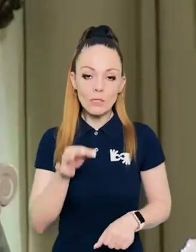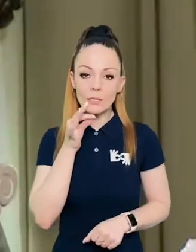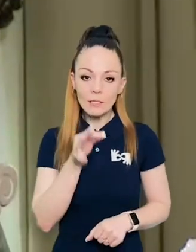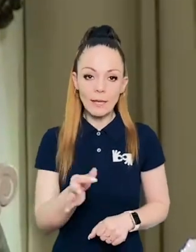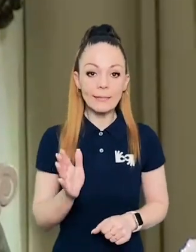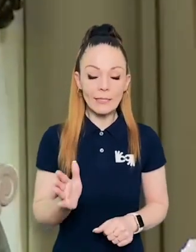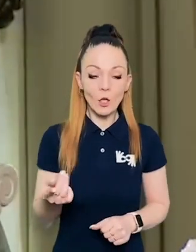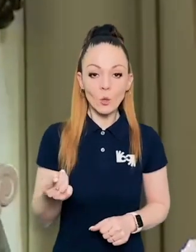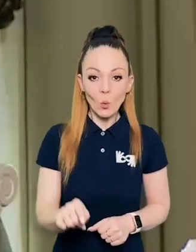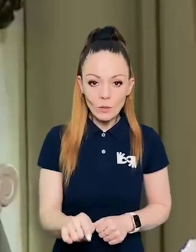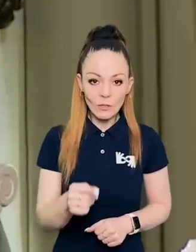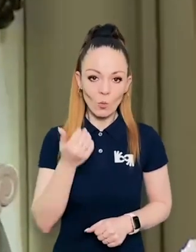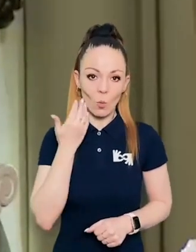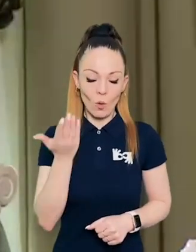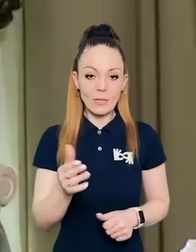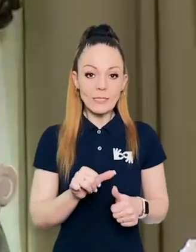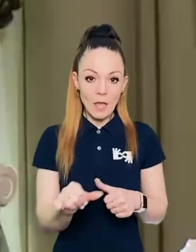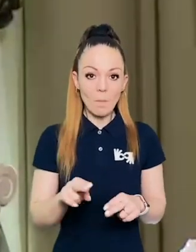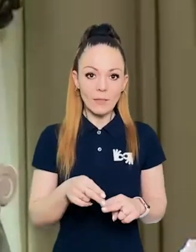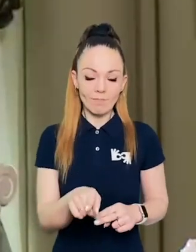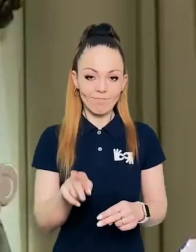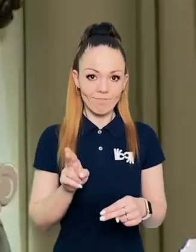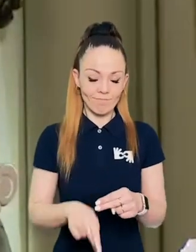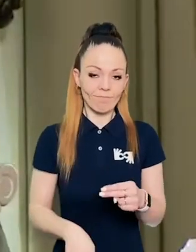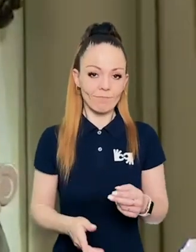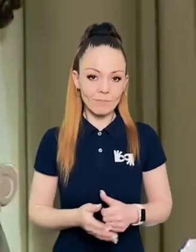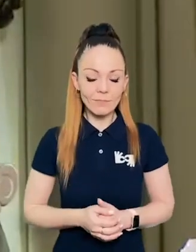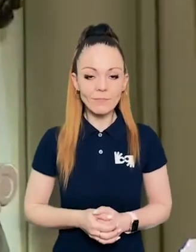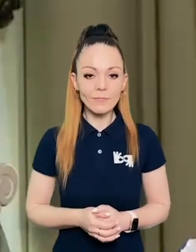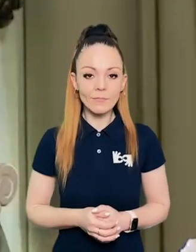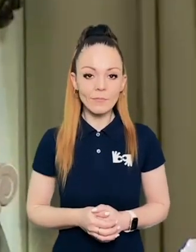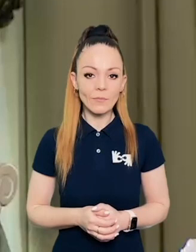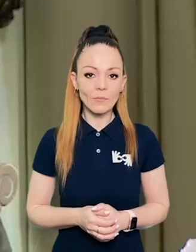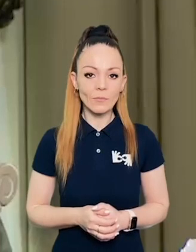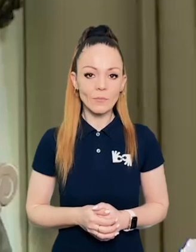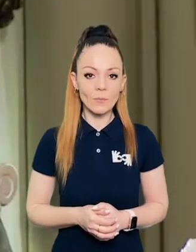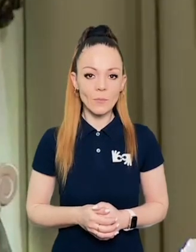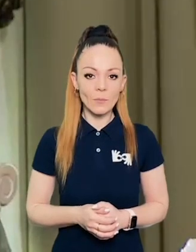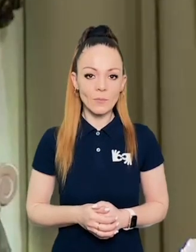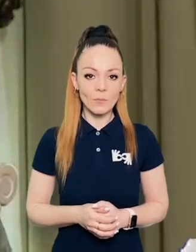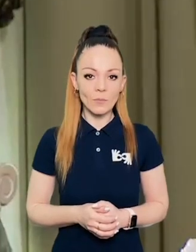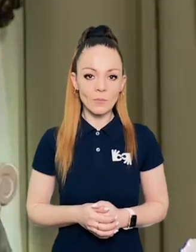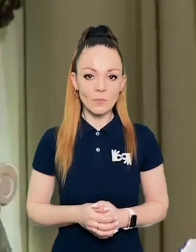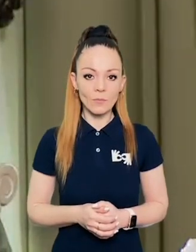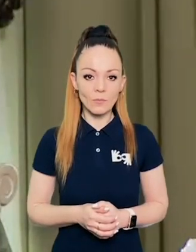закінчиться, можна сказати тільки тоді, коли саме це закінчиться.